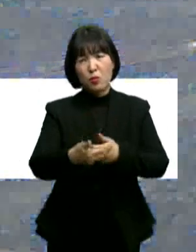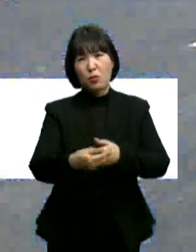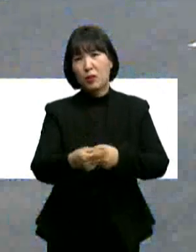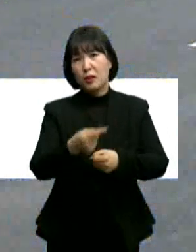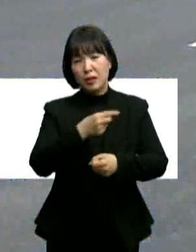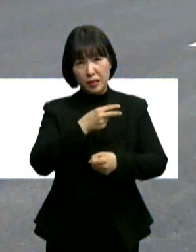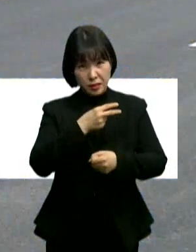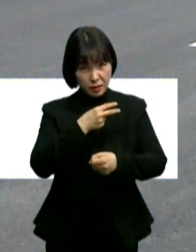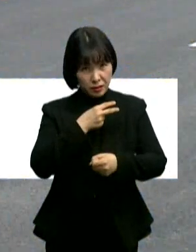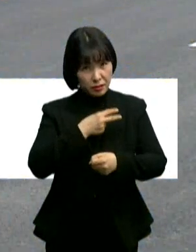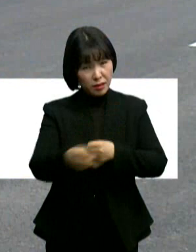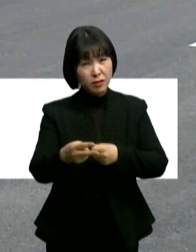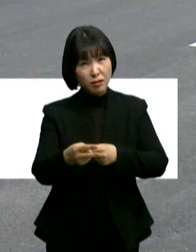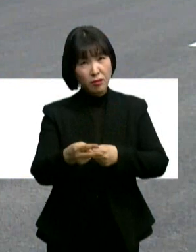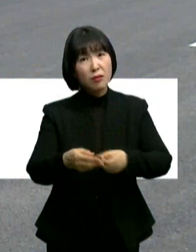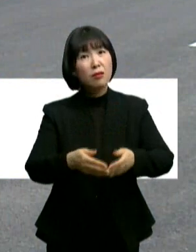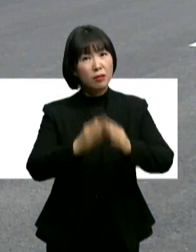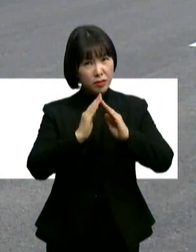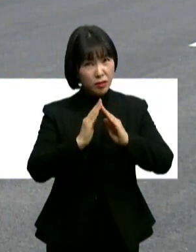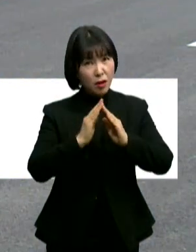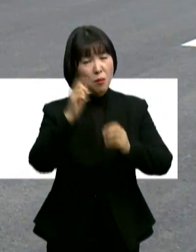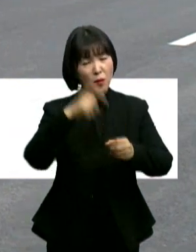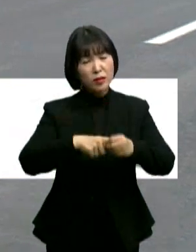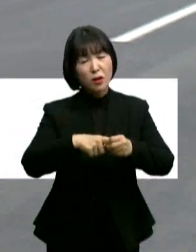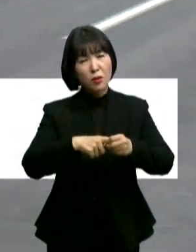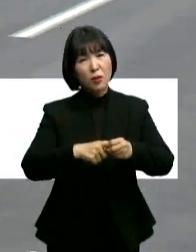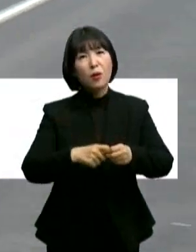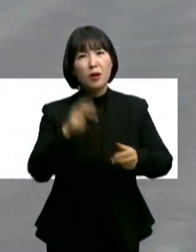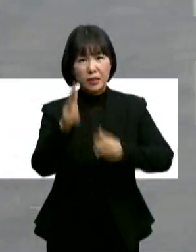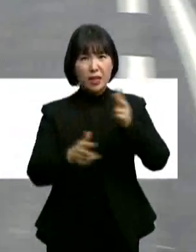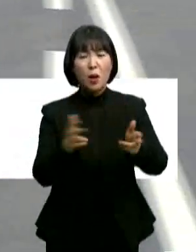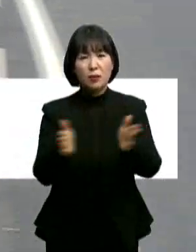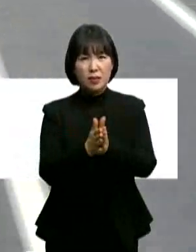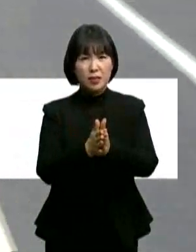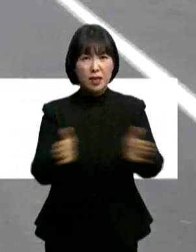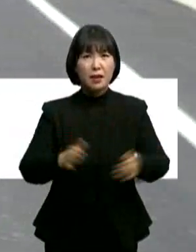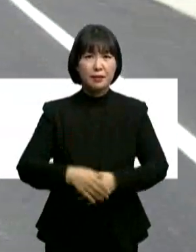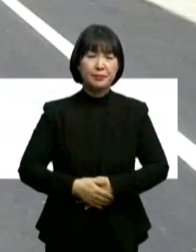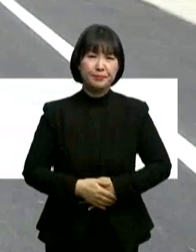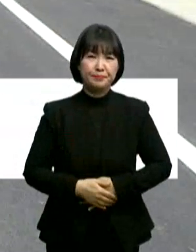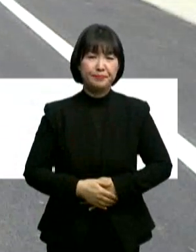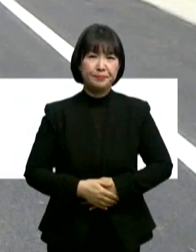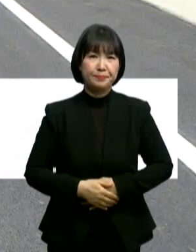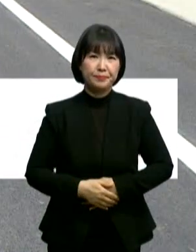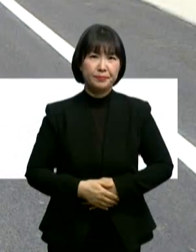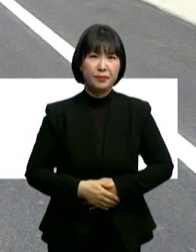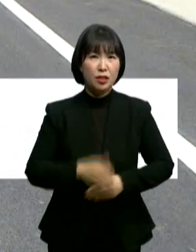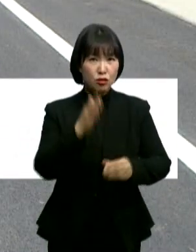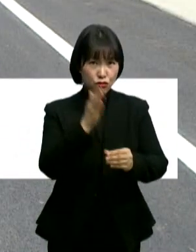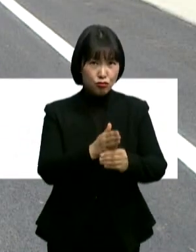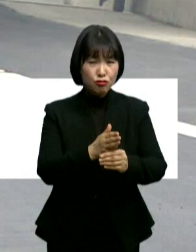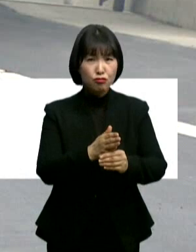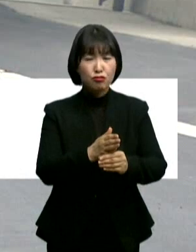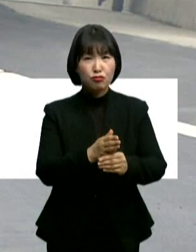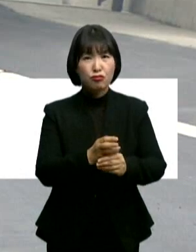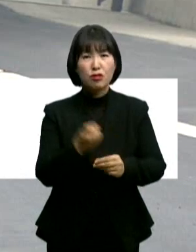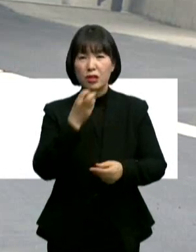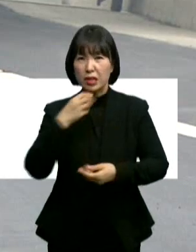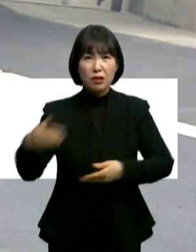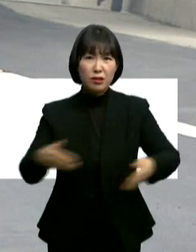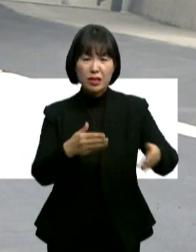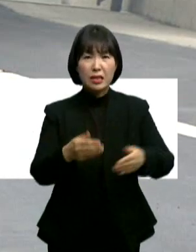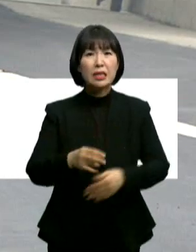목표로 행정 절차를 진행합니다. 인천시에 따르면 국토교통부는 인천 중구와 경기 시흥시를